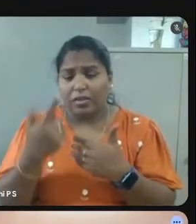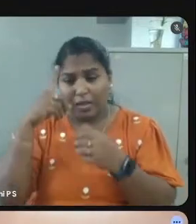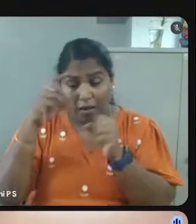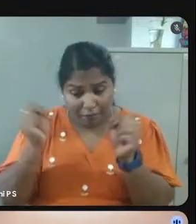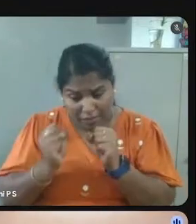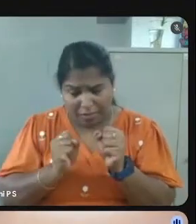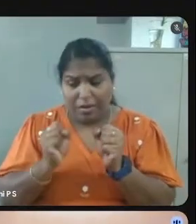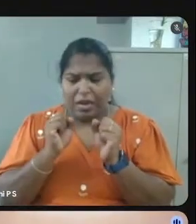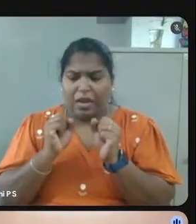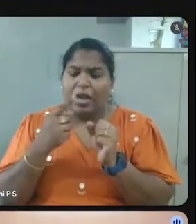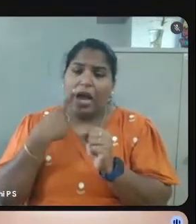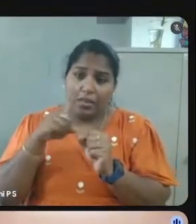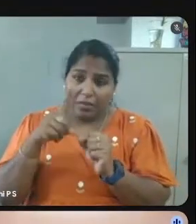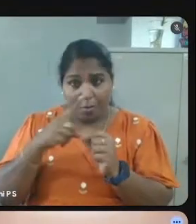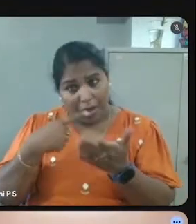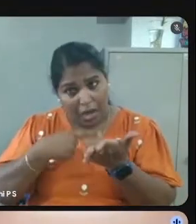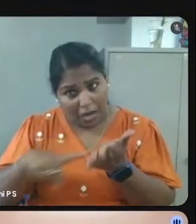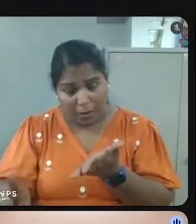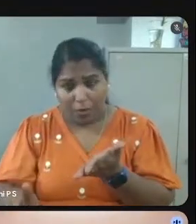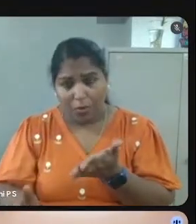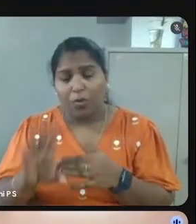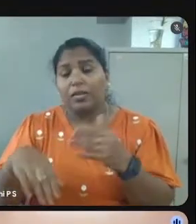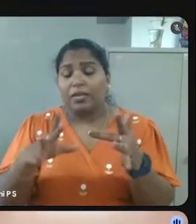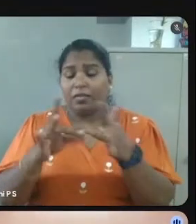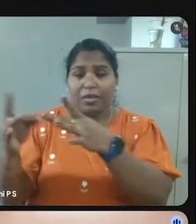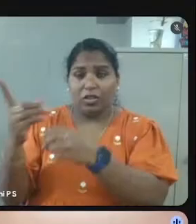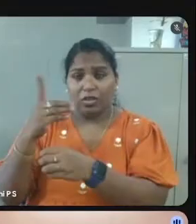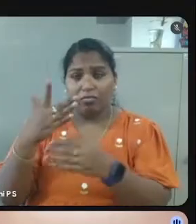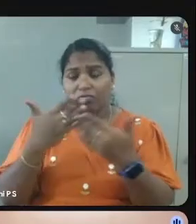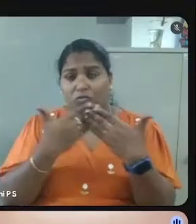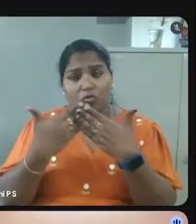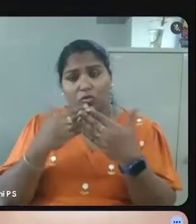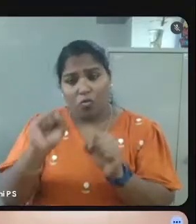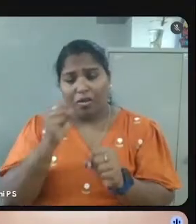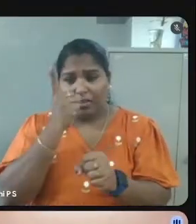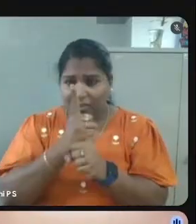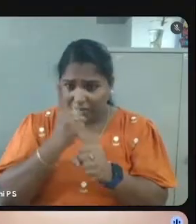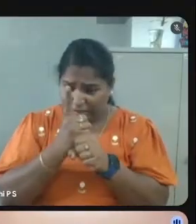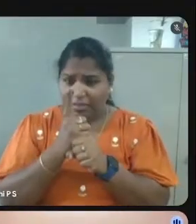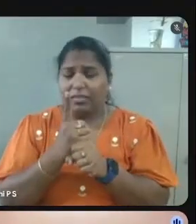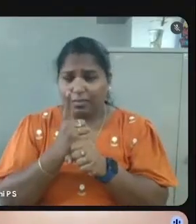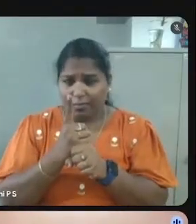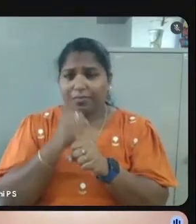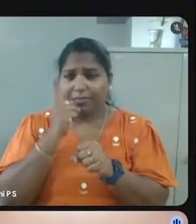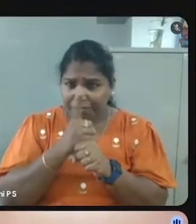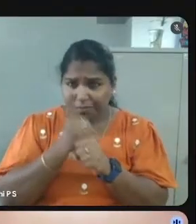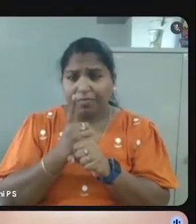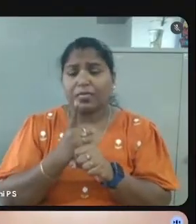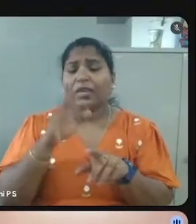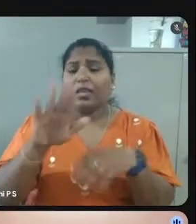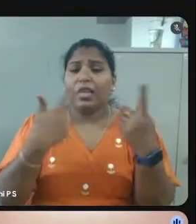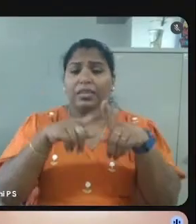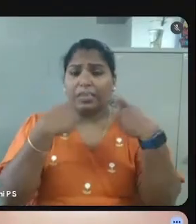comfortness, parents ഓടി പിന്നെ സ്പെഷ്യൽ സ്കൂൾസിന് വരുമ്പോൾ അവരുടെ മൾട്ടി ഡിസിപ്ലിനറി ടീം